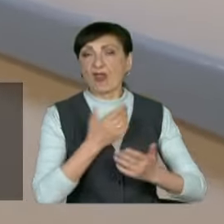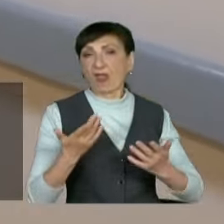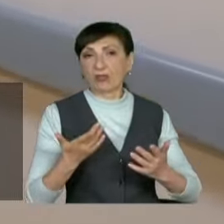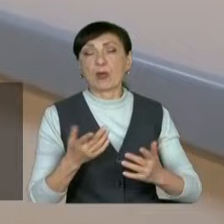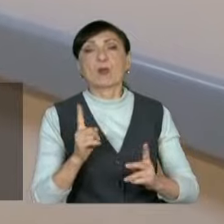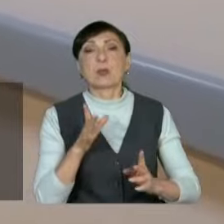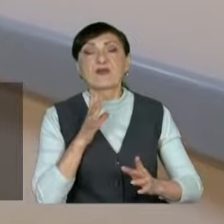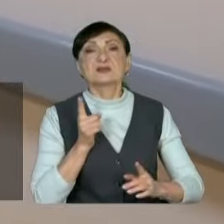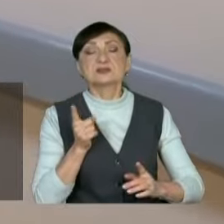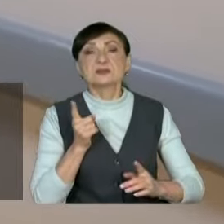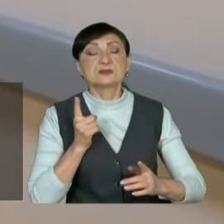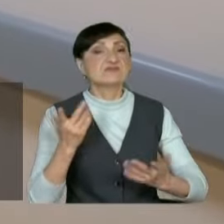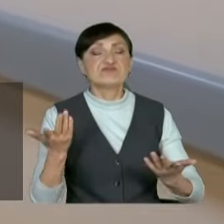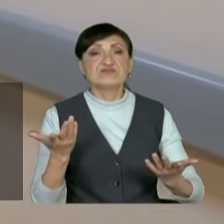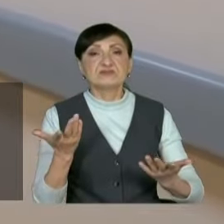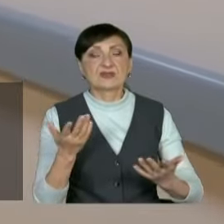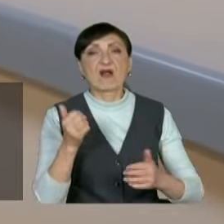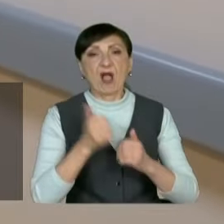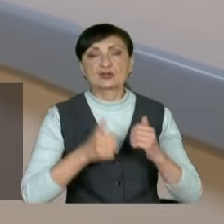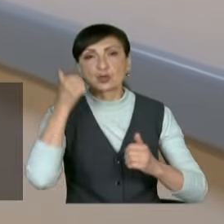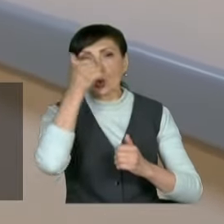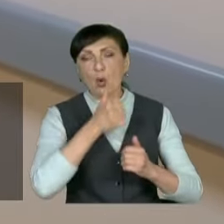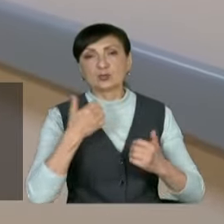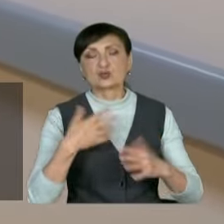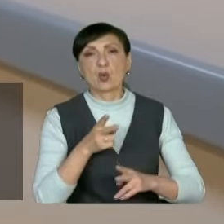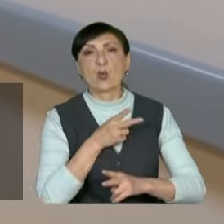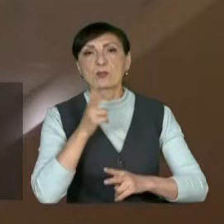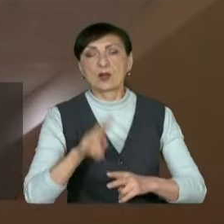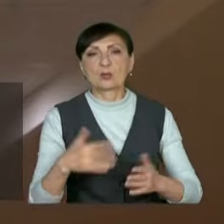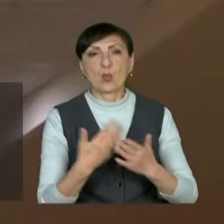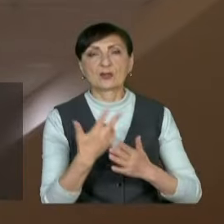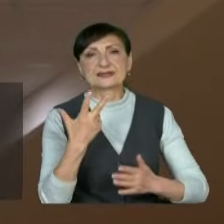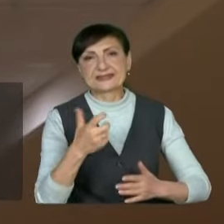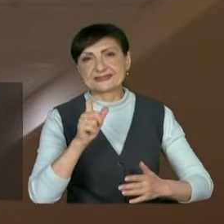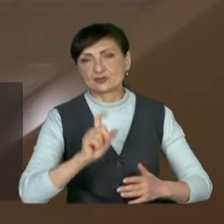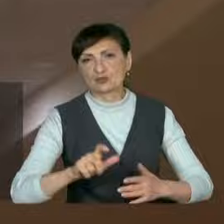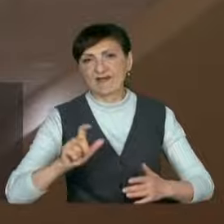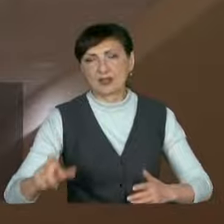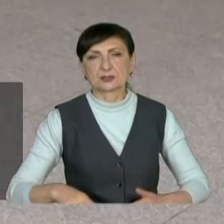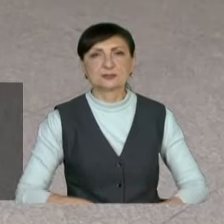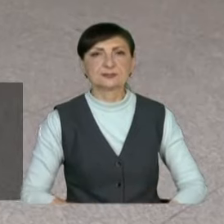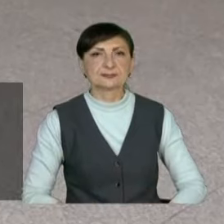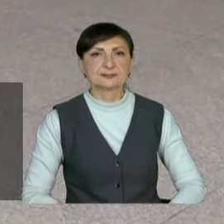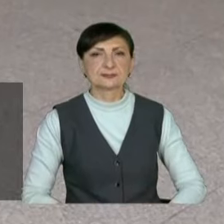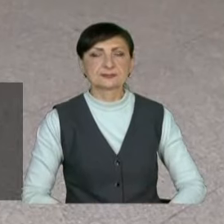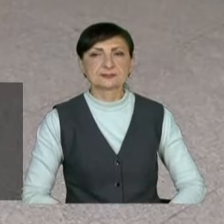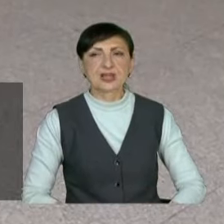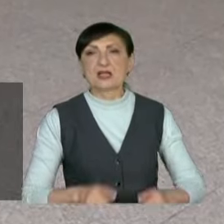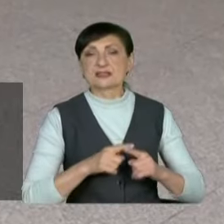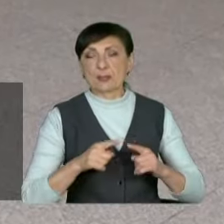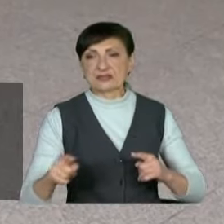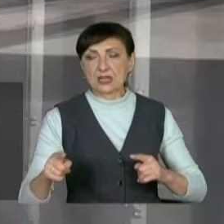и не дождавшись доноров, каждый год из этого списка умирают около 300 человек. Вот за